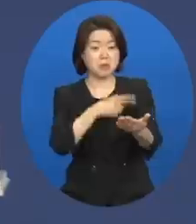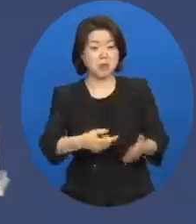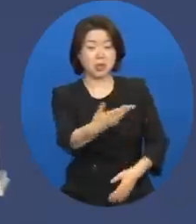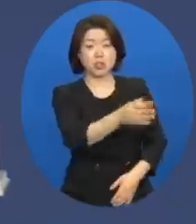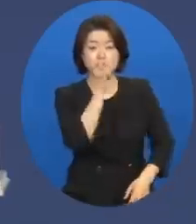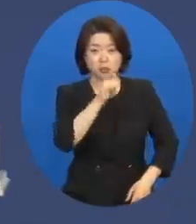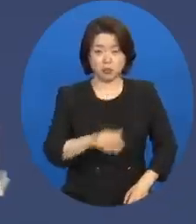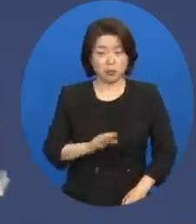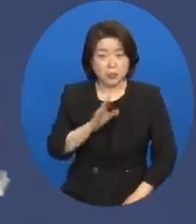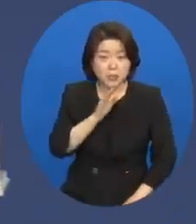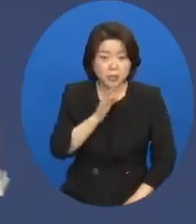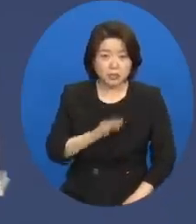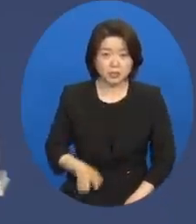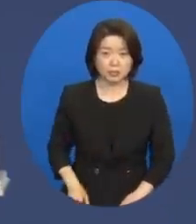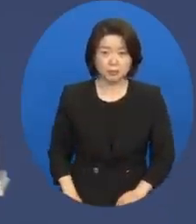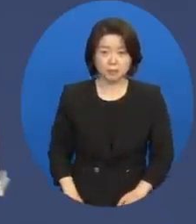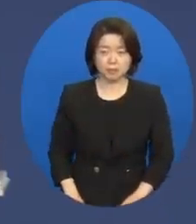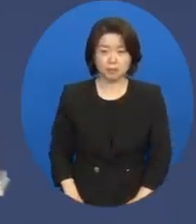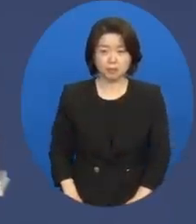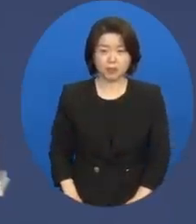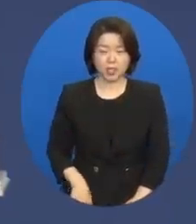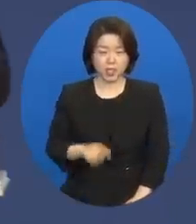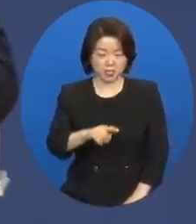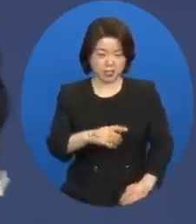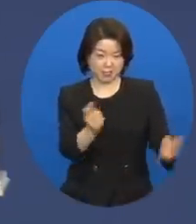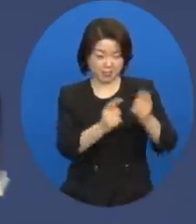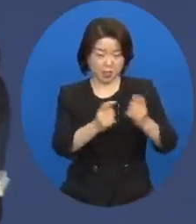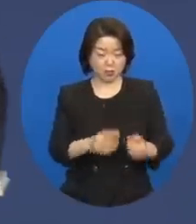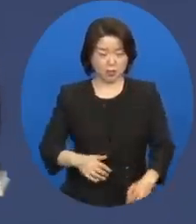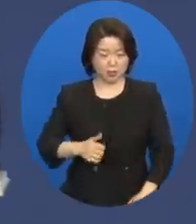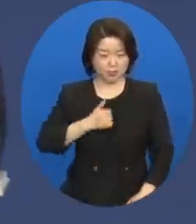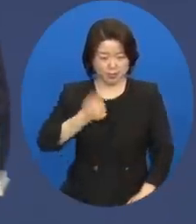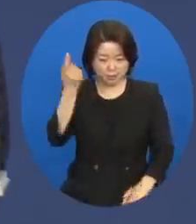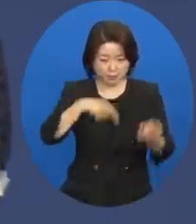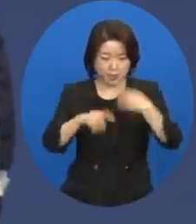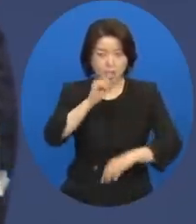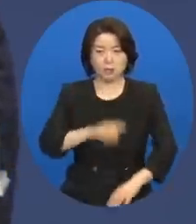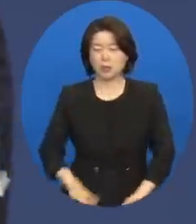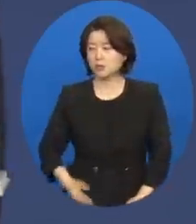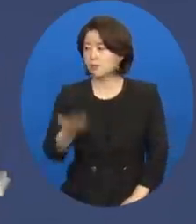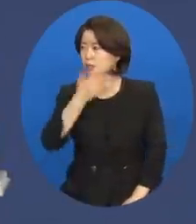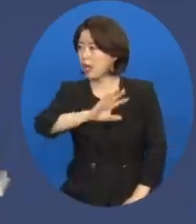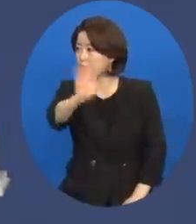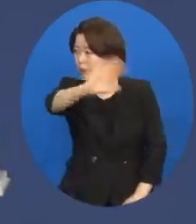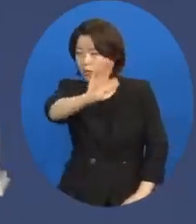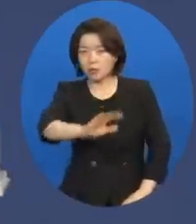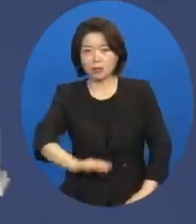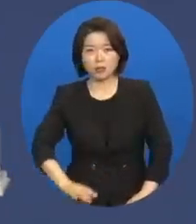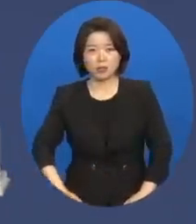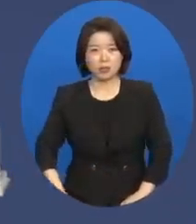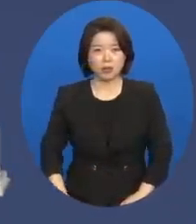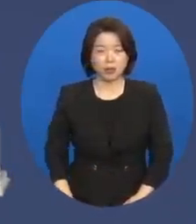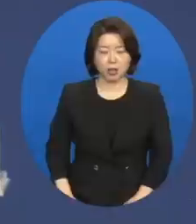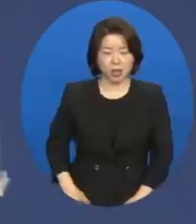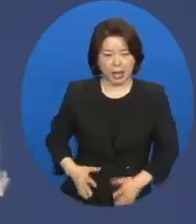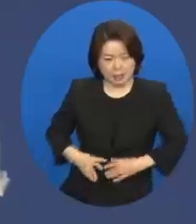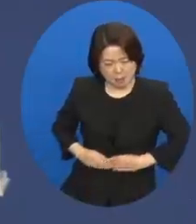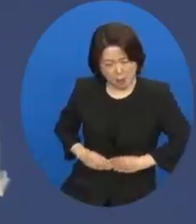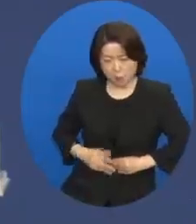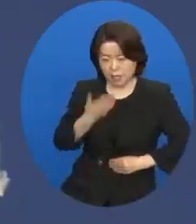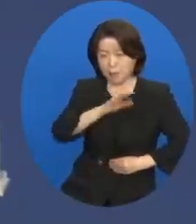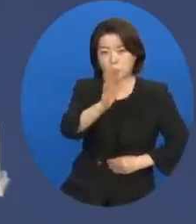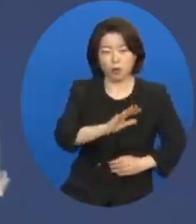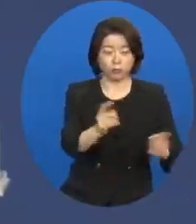아시잖아요. 그렇죠? 부부끼리 싸우다가 자존심이 딱 상하면 안 먹어 이러면 미치겠는데 안 먹는 거예요.